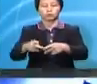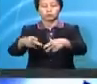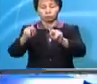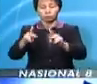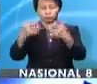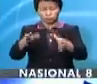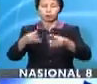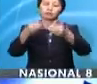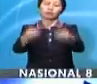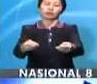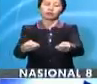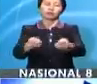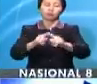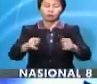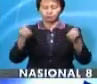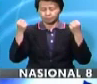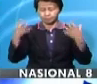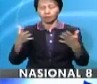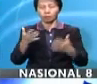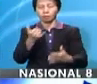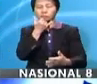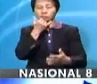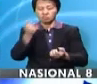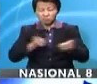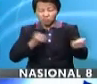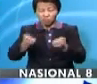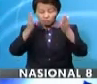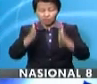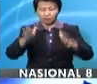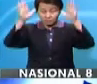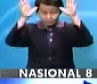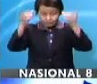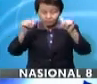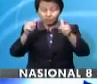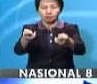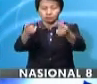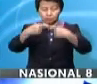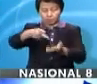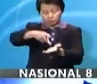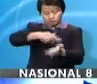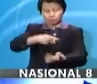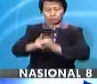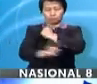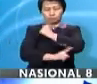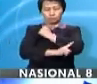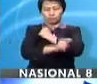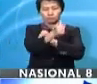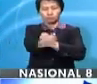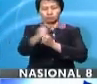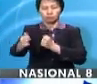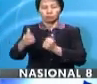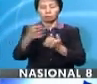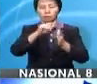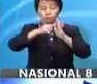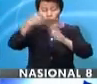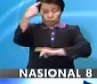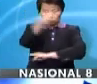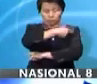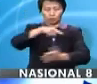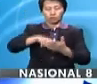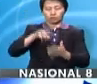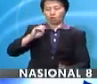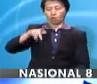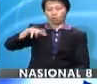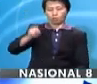Peluang sudah diberi namun masih ramai pesalah trafik terus degil untuk menjelaskan saman masing-masing. Dan bermula hari ini, Op